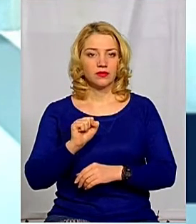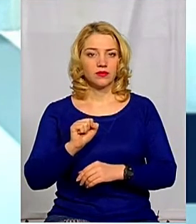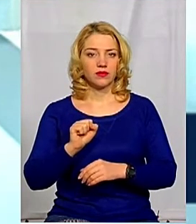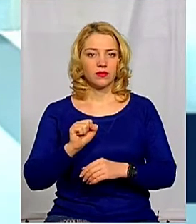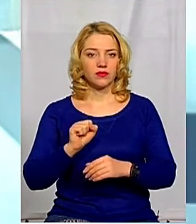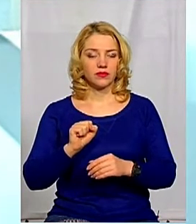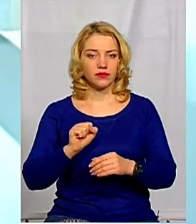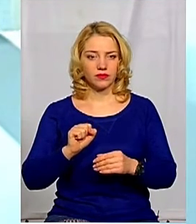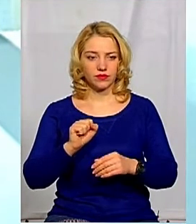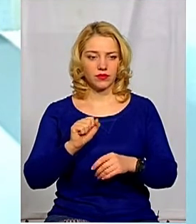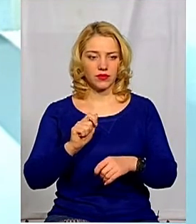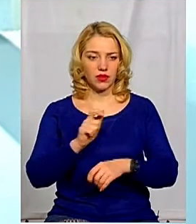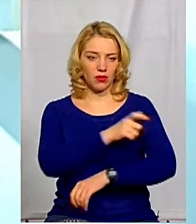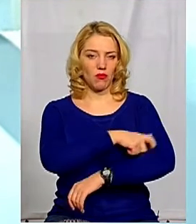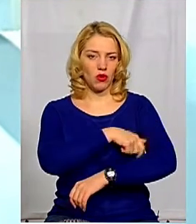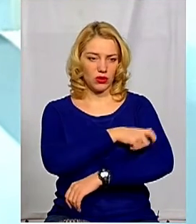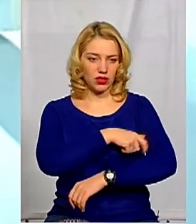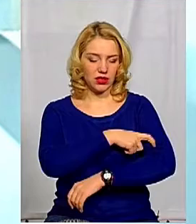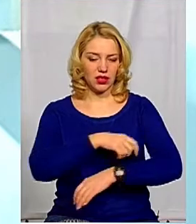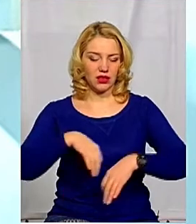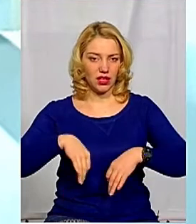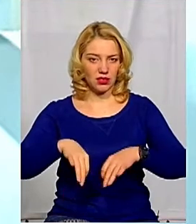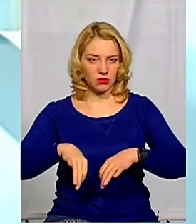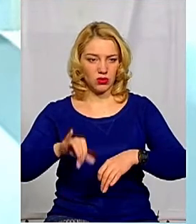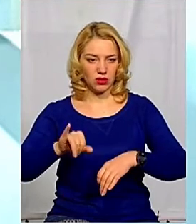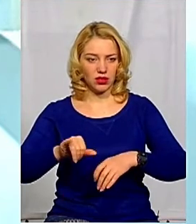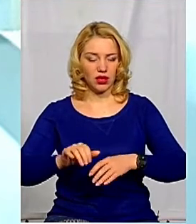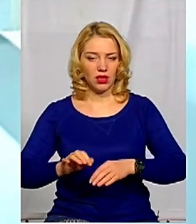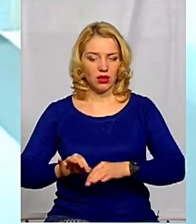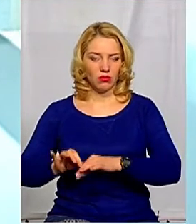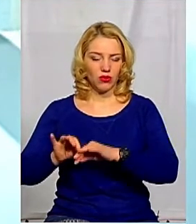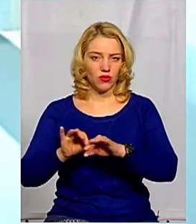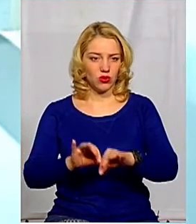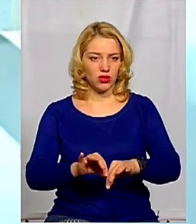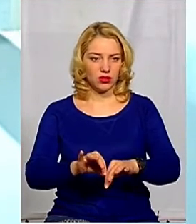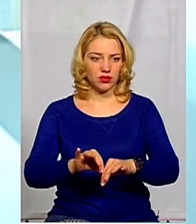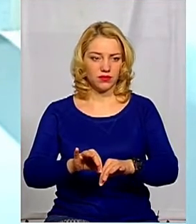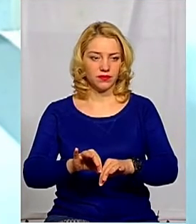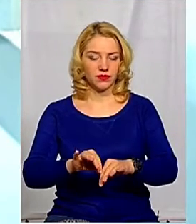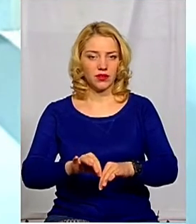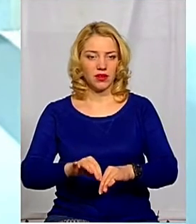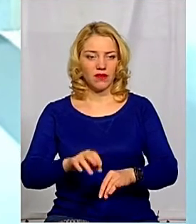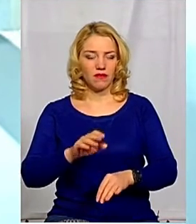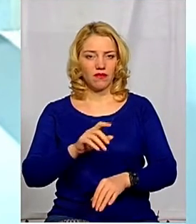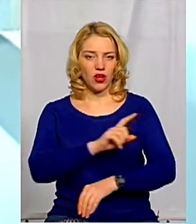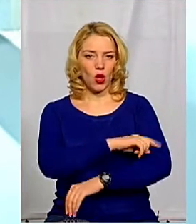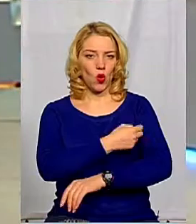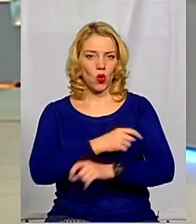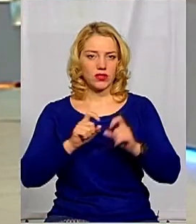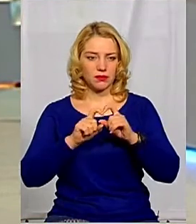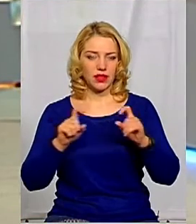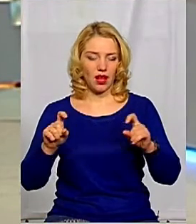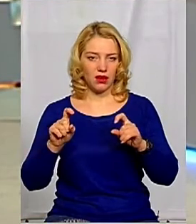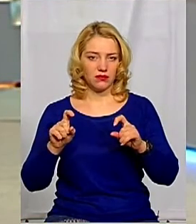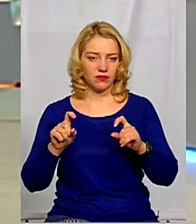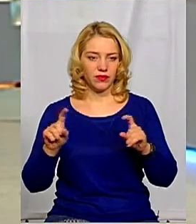прохідній, не хворого, а транспорт зустрічають і проводять безпосередньо в госпіталь,